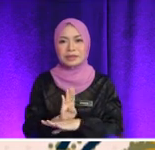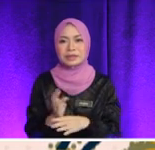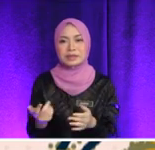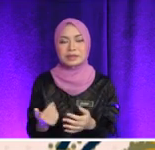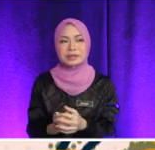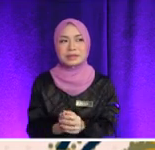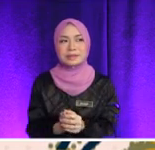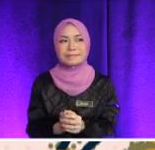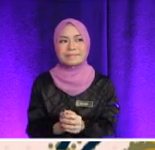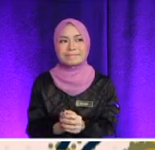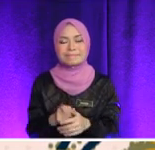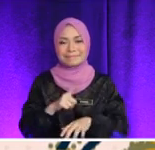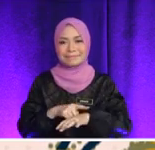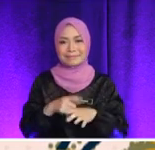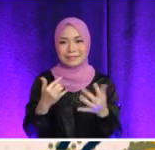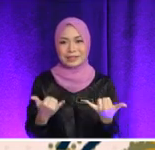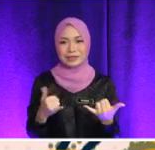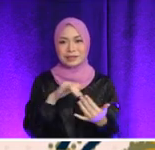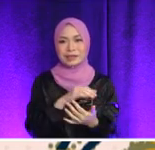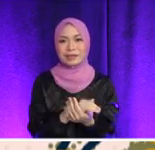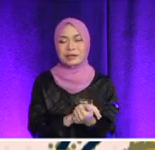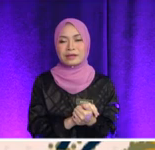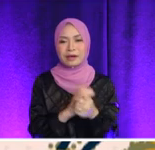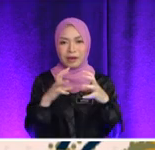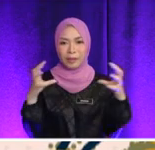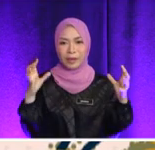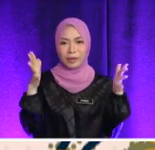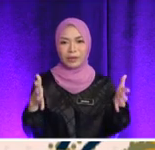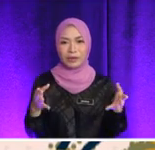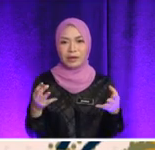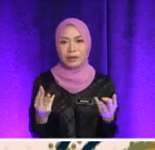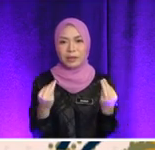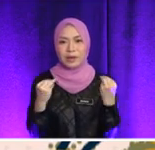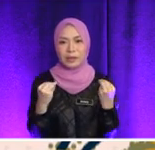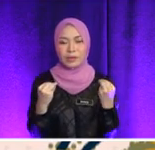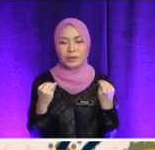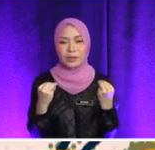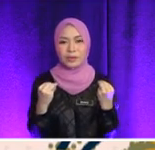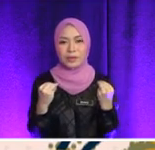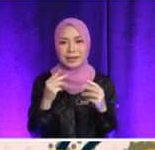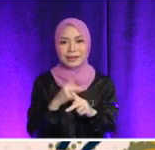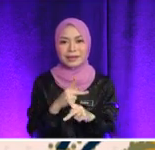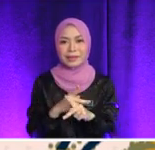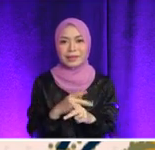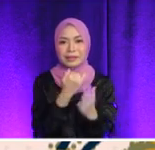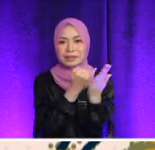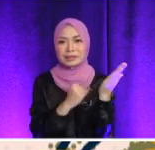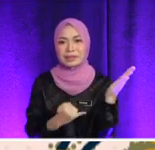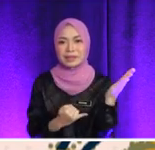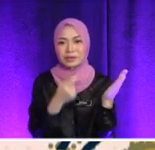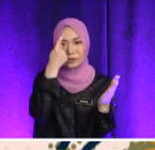orang memalukan Hikmat seni untuk penjagaan buah iklan Buat modal dan sebagainya